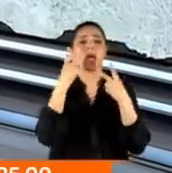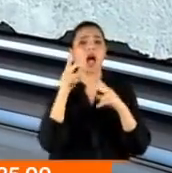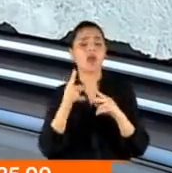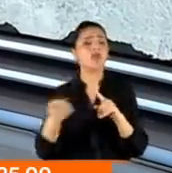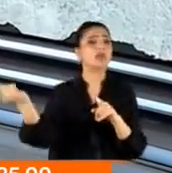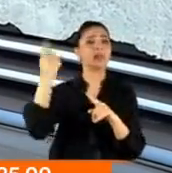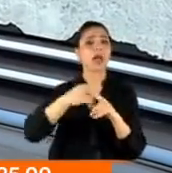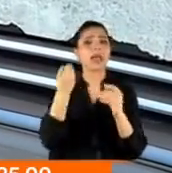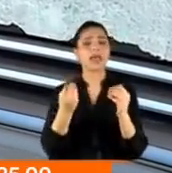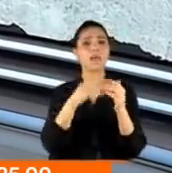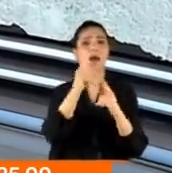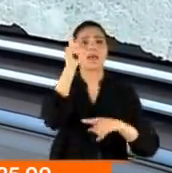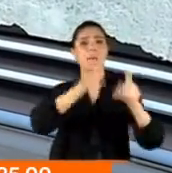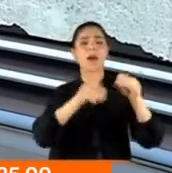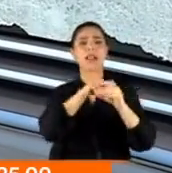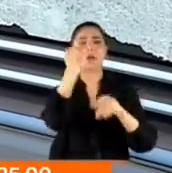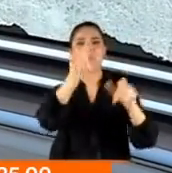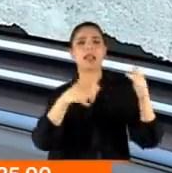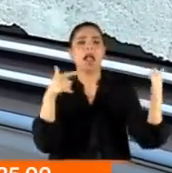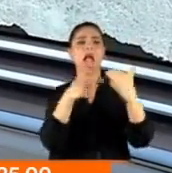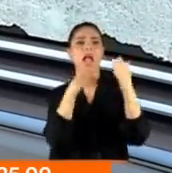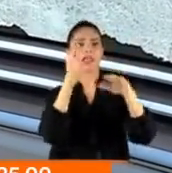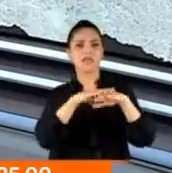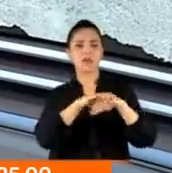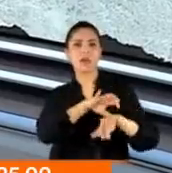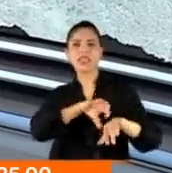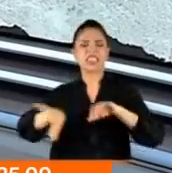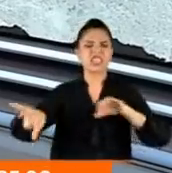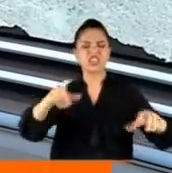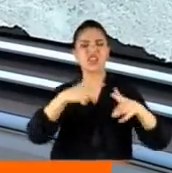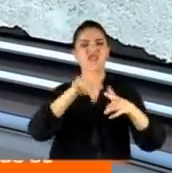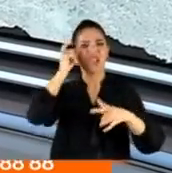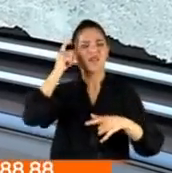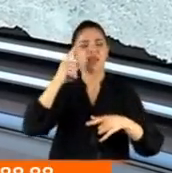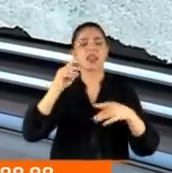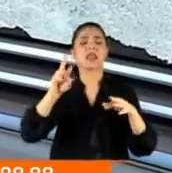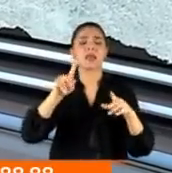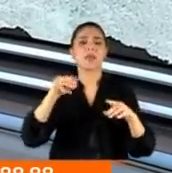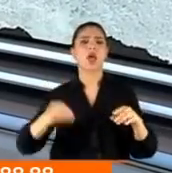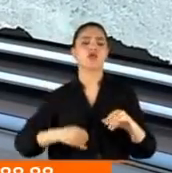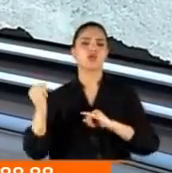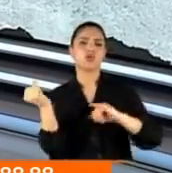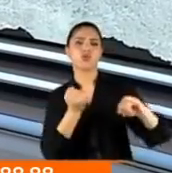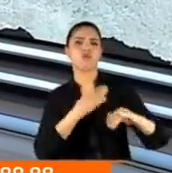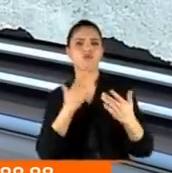devamında İYİ Partili bazı milletvekillerine hedef alan ırkçı, faşist gibi suçlamalar da